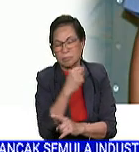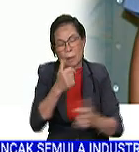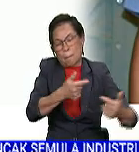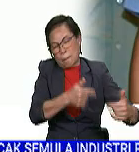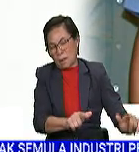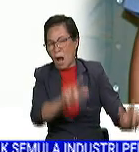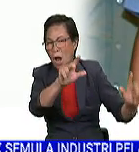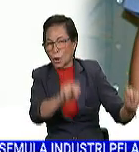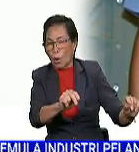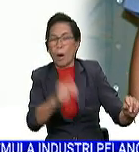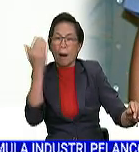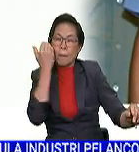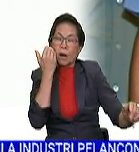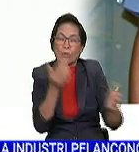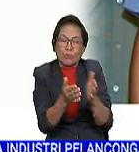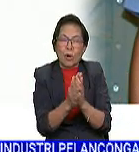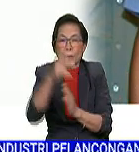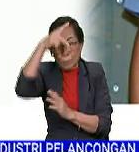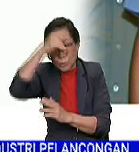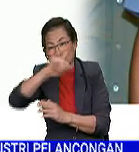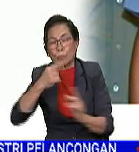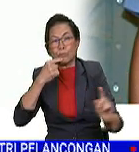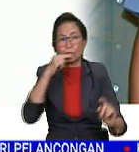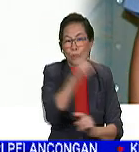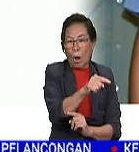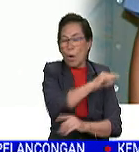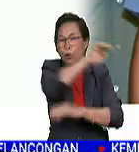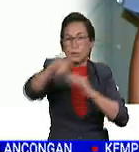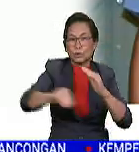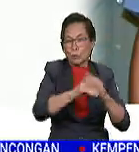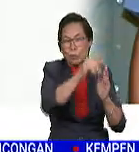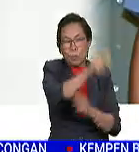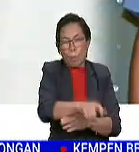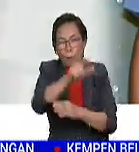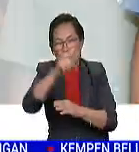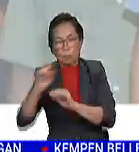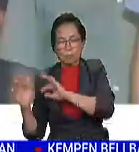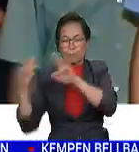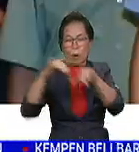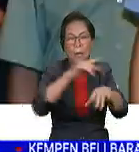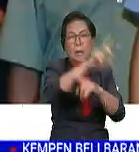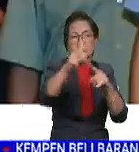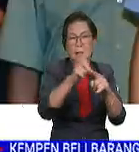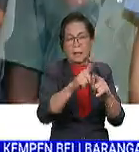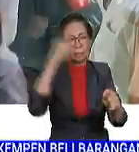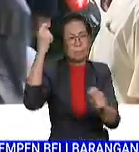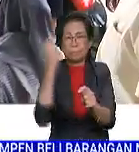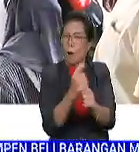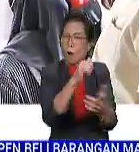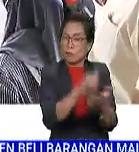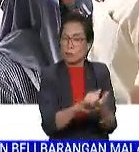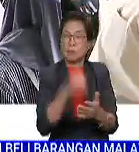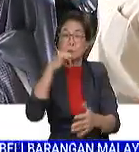dibenarkan justru mahkamah rayuan Putrajaya memerintahkan agar kesemua pihak penuh hdd pada tarif yang ditetapkan